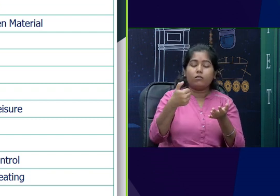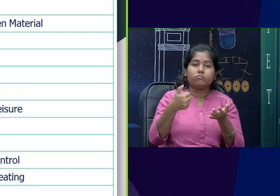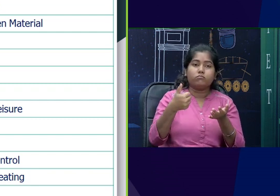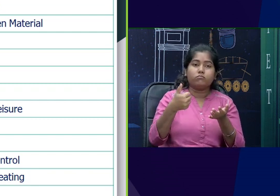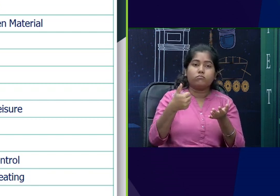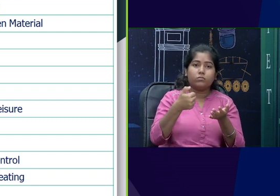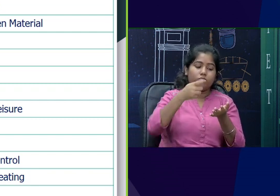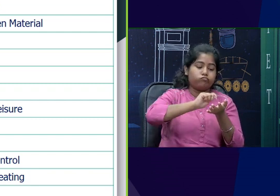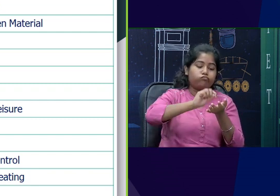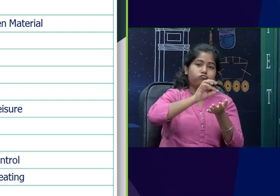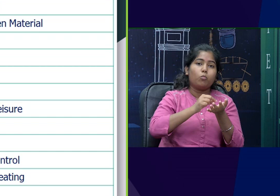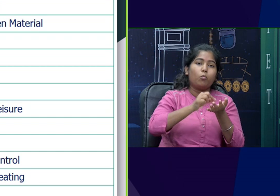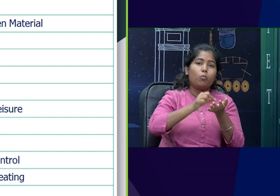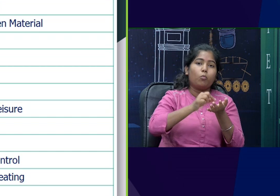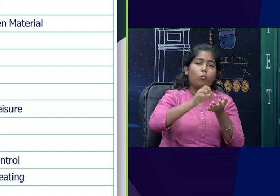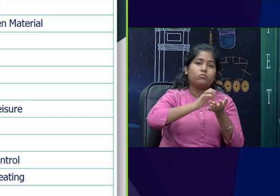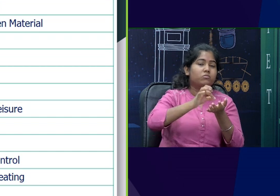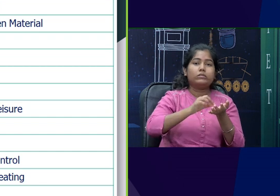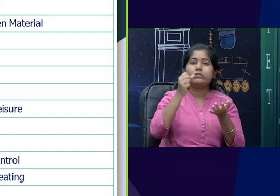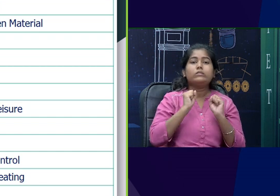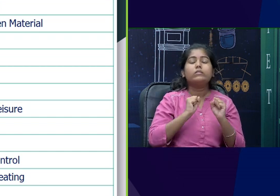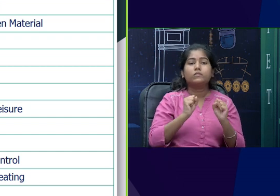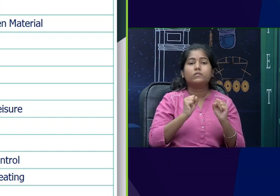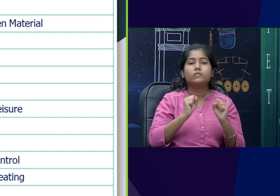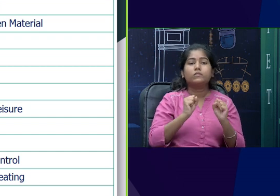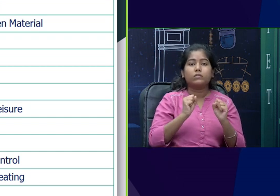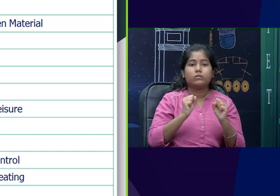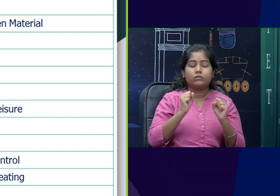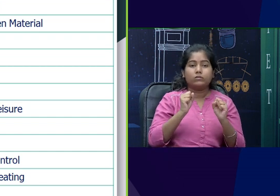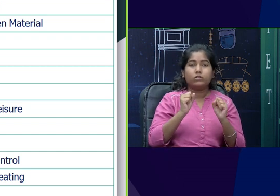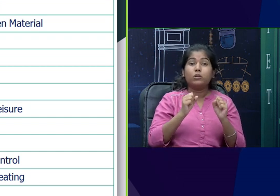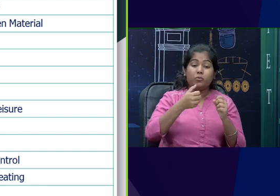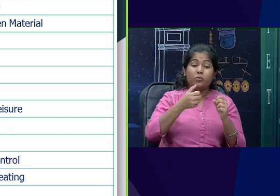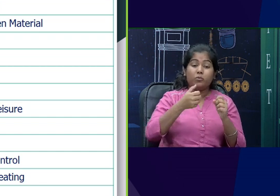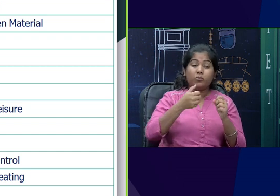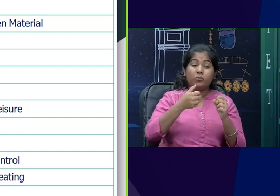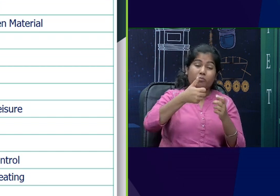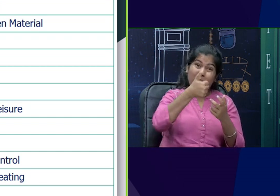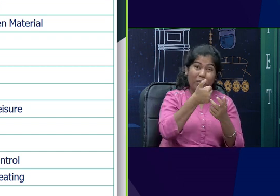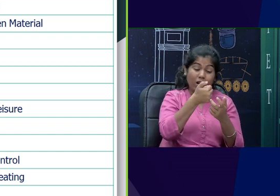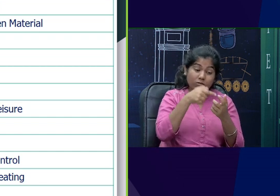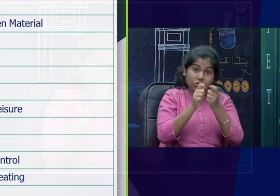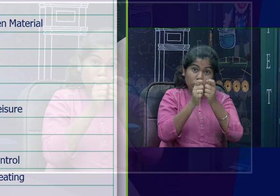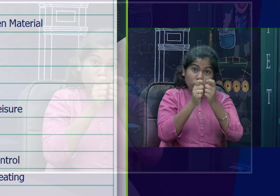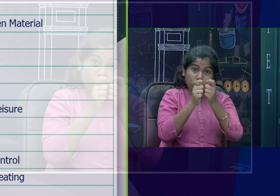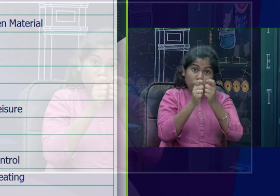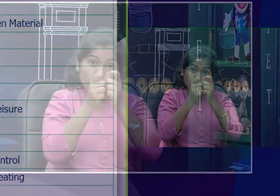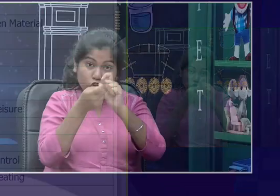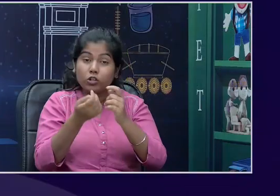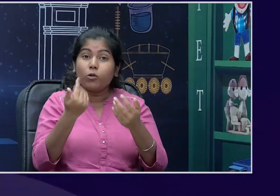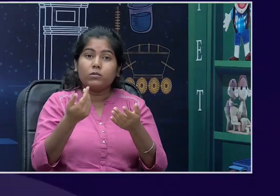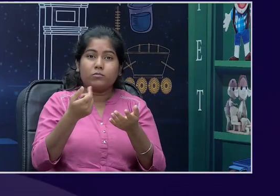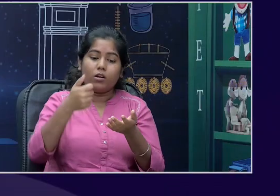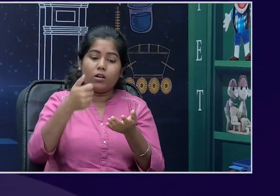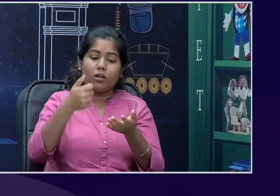हम, इसको जो पेन है उसमें हमने एडेप्टेशन कर दिया, ठीक है, तो उसकी जरूरत क्या थी कि हमें राइटिंग करनी, एबिलिटी क्या